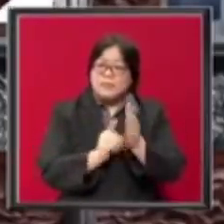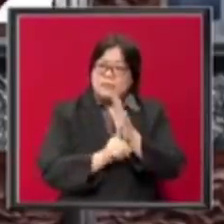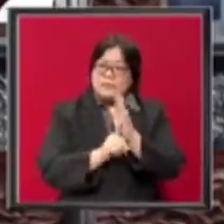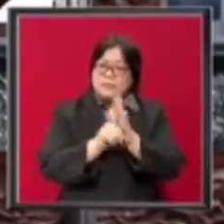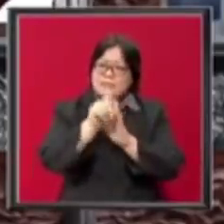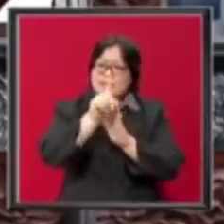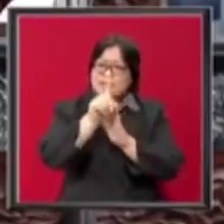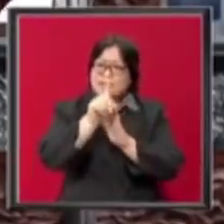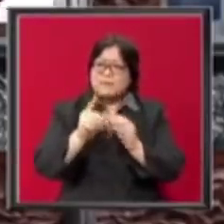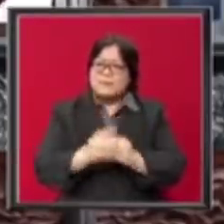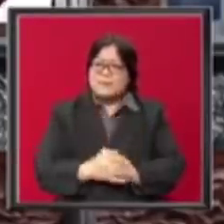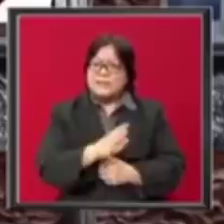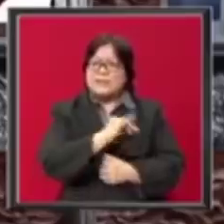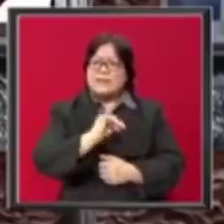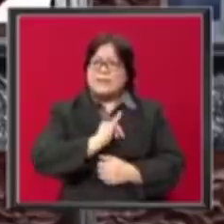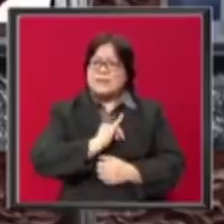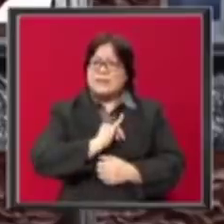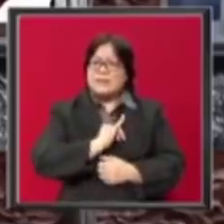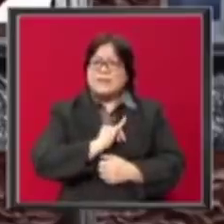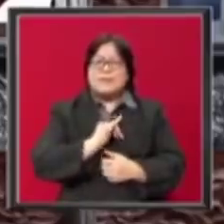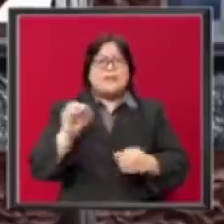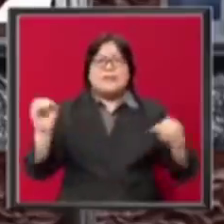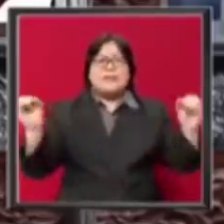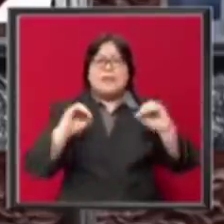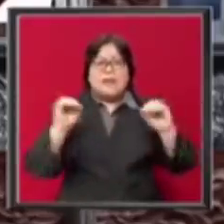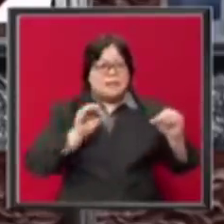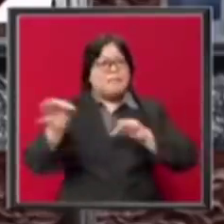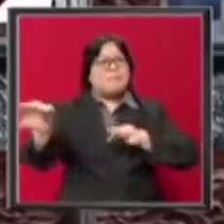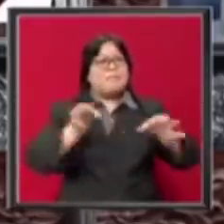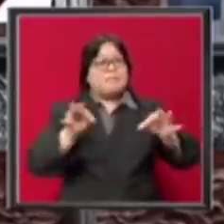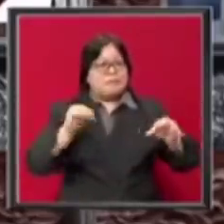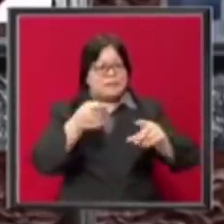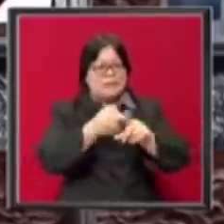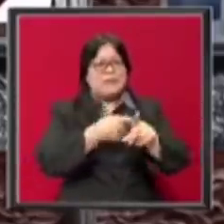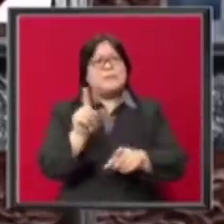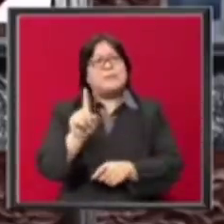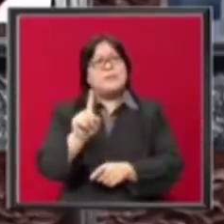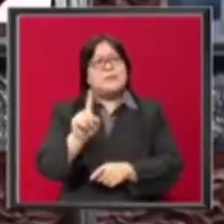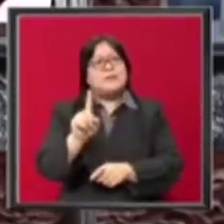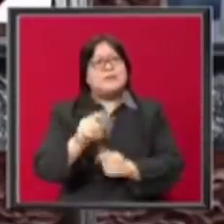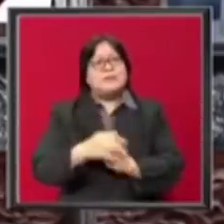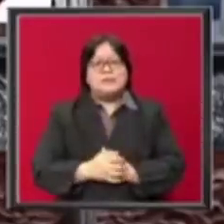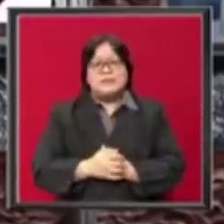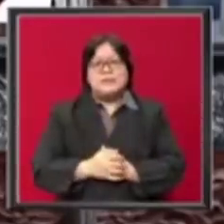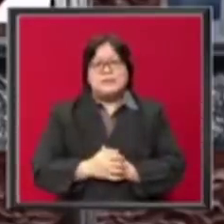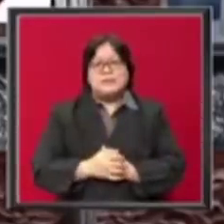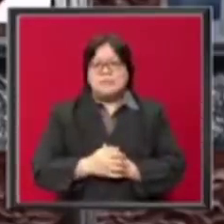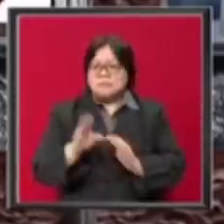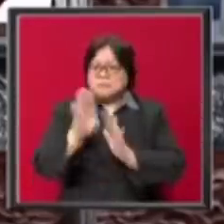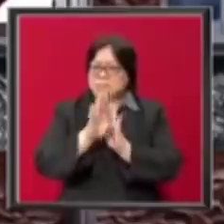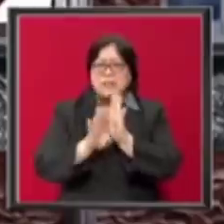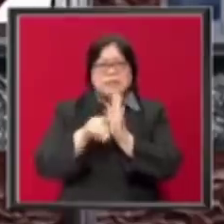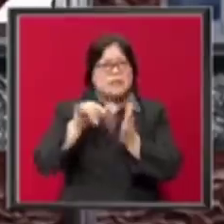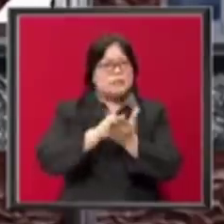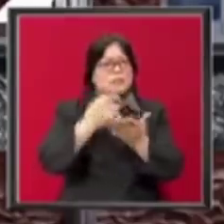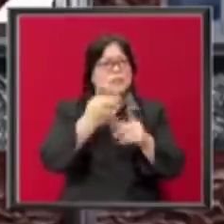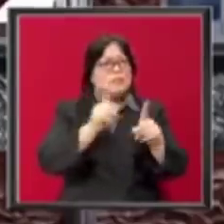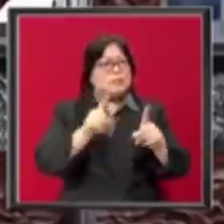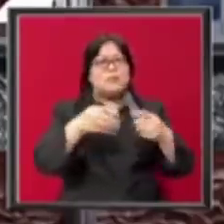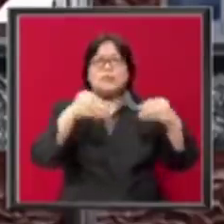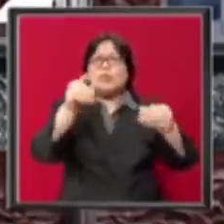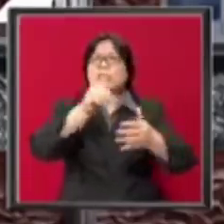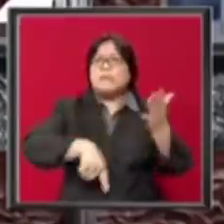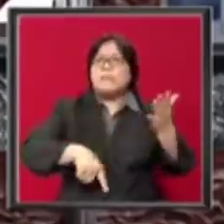tinggi dan saya nak, dan tidak ada penjelasan dari mana. Plus billion dari mana? Nak jual